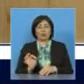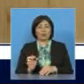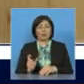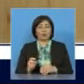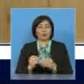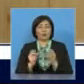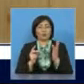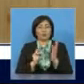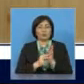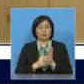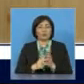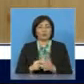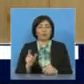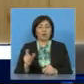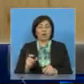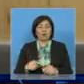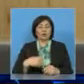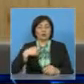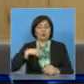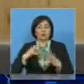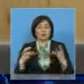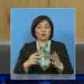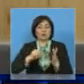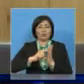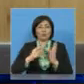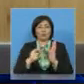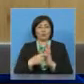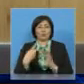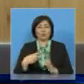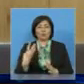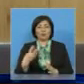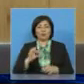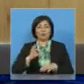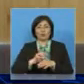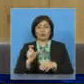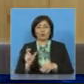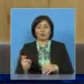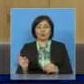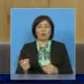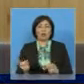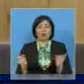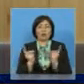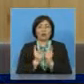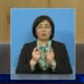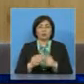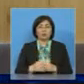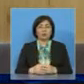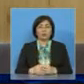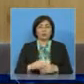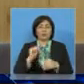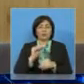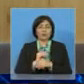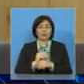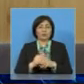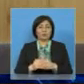18 науқас жансақтау бөлімінде, и қазір 24 науқасты қабылдадық қосымша. Жалпы қосқан